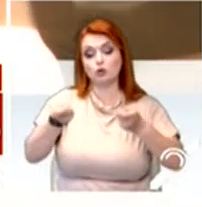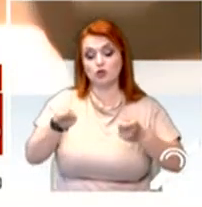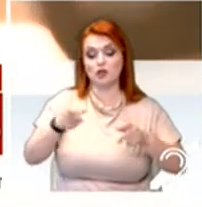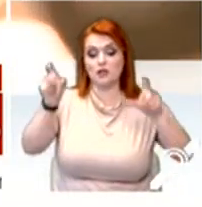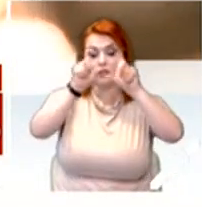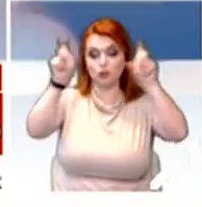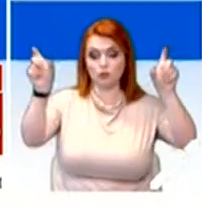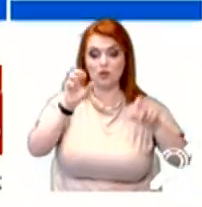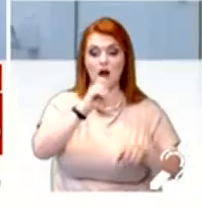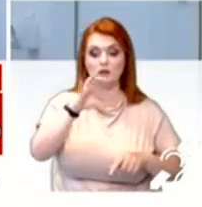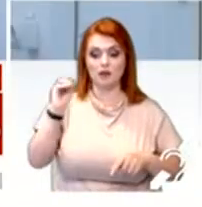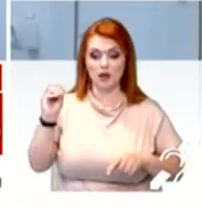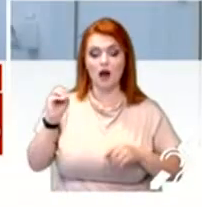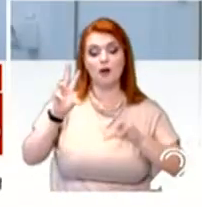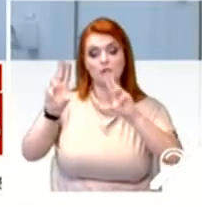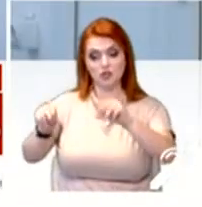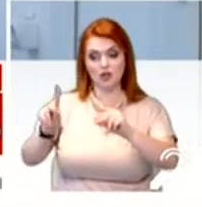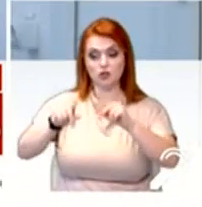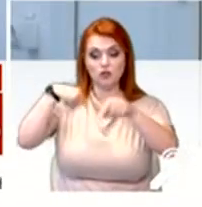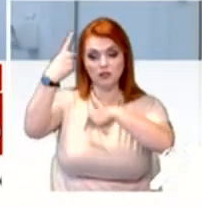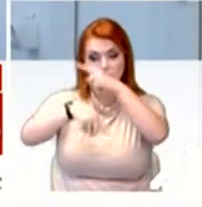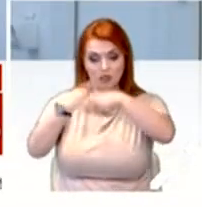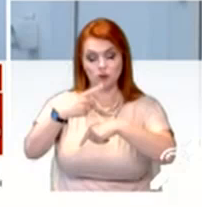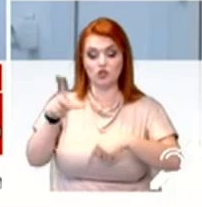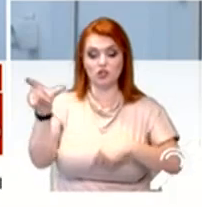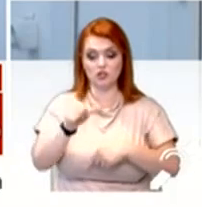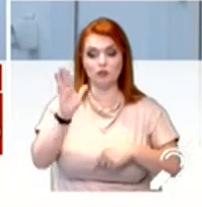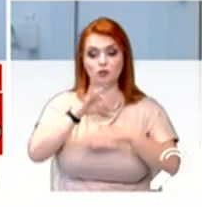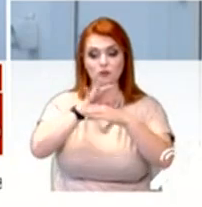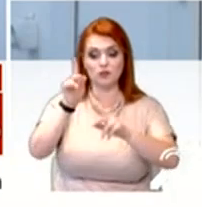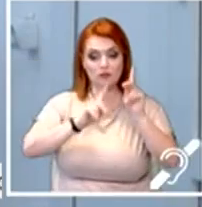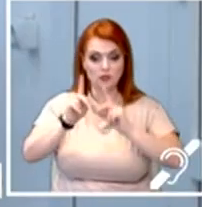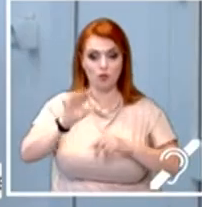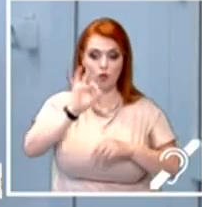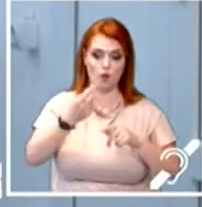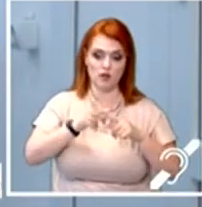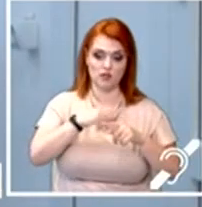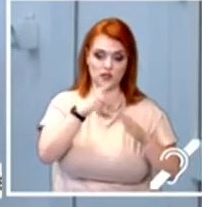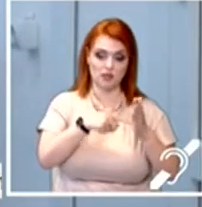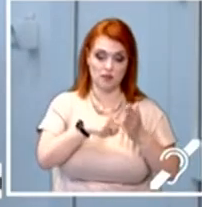tarife pe parcursul săptămânii viitoare. Acestea au fost informațiile. Svetlana, ai legătura.